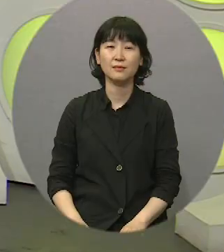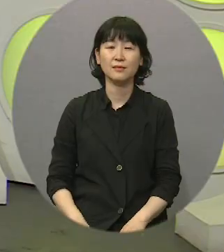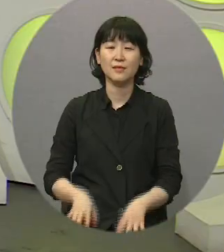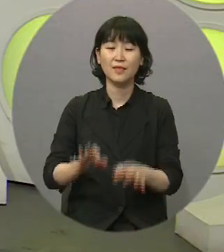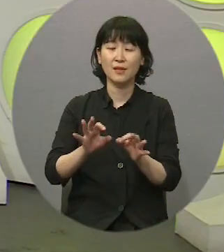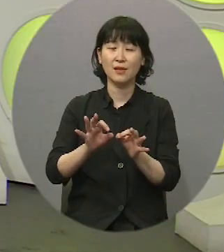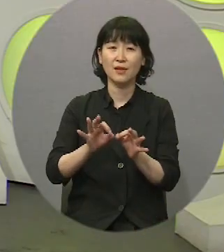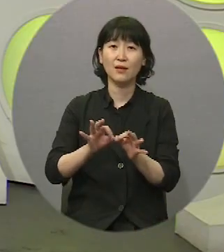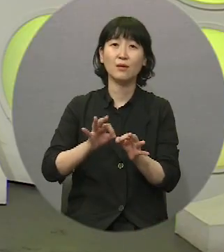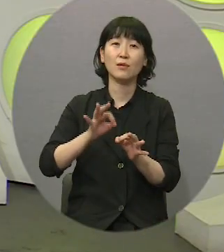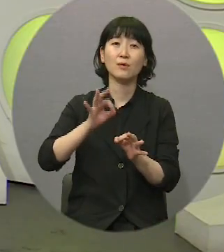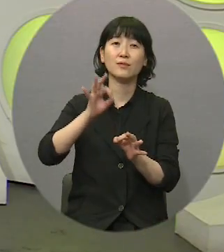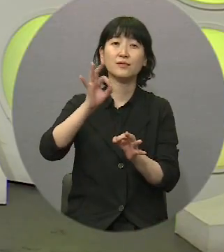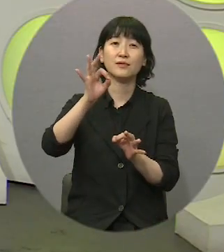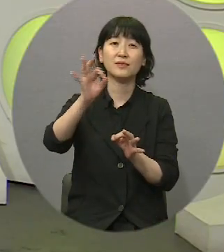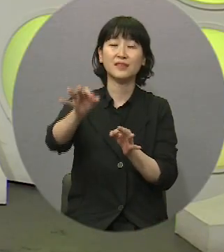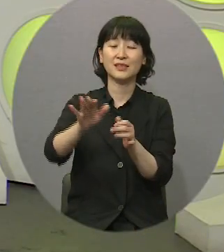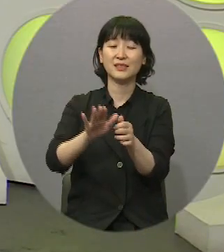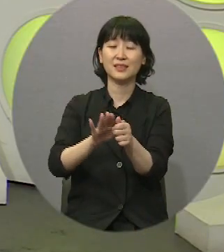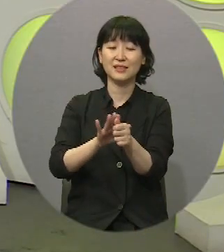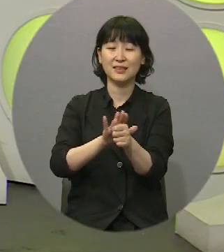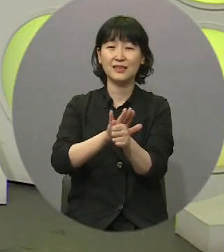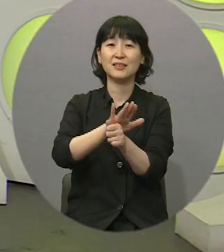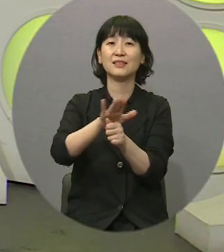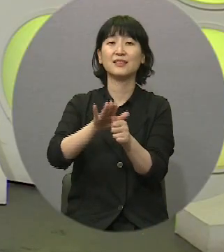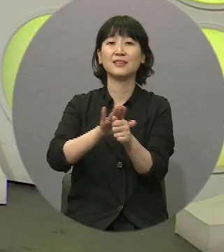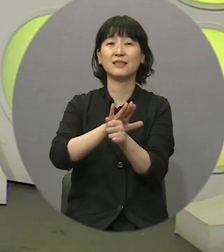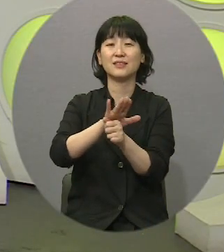영원히 사랑하자